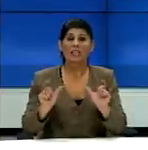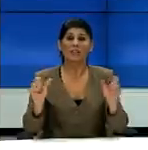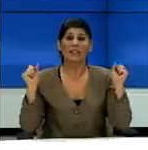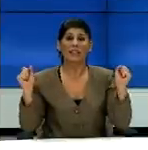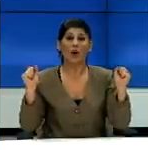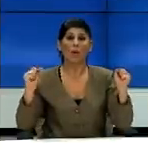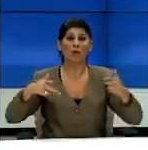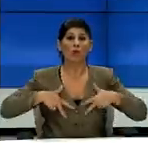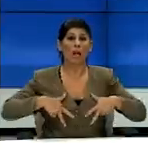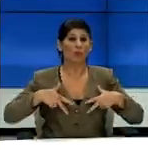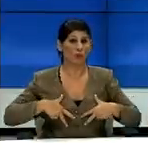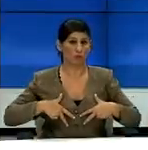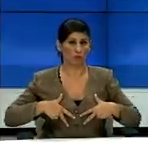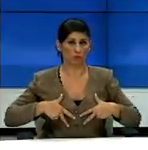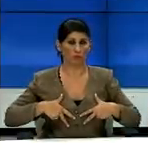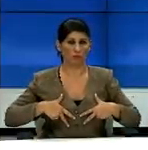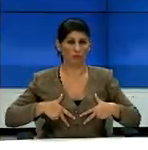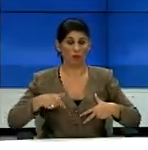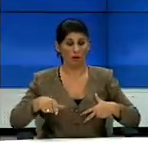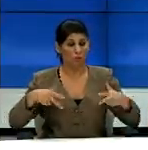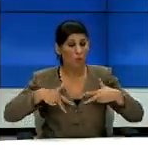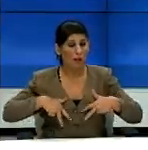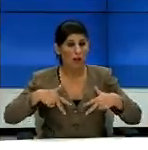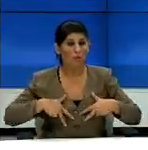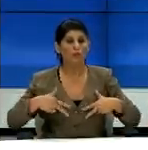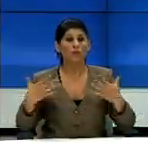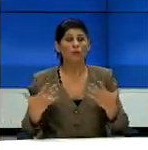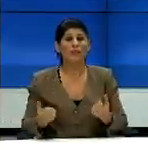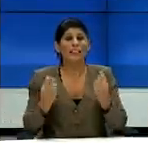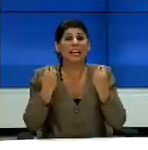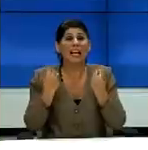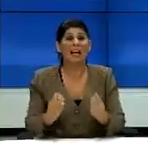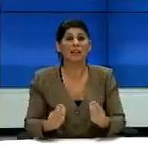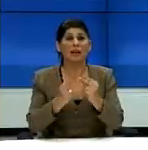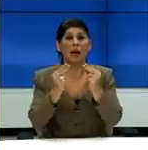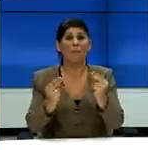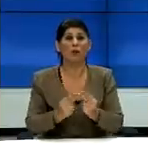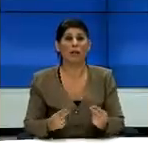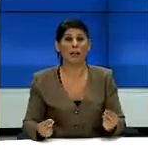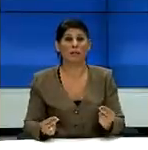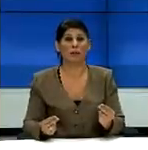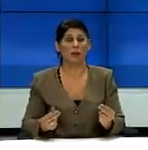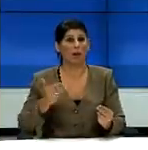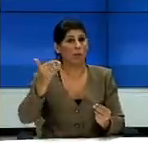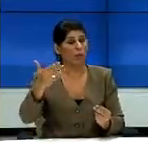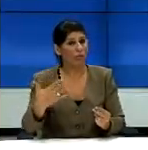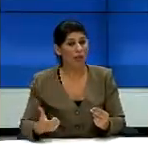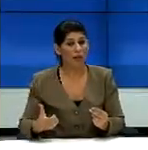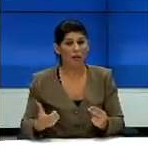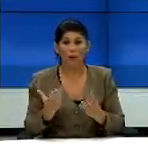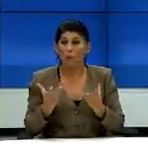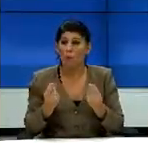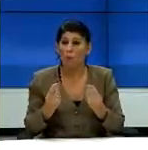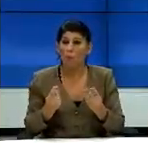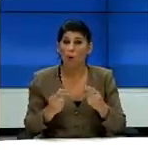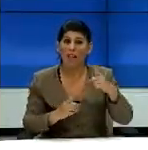υγειονομικά χώρας. Μιας χώρας που είχε τα καλύτερα αποτελέσματα. Που θα έκανε μαζικά τεστ.